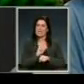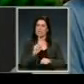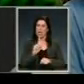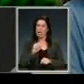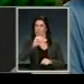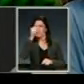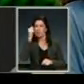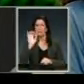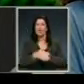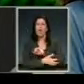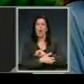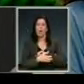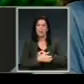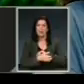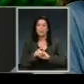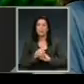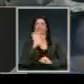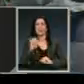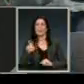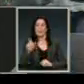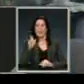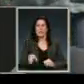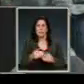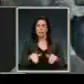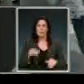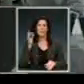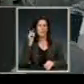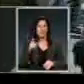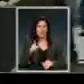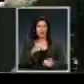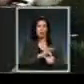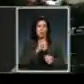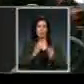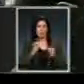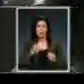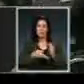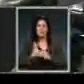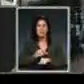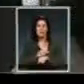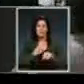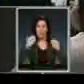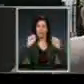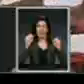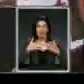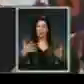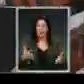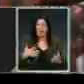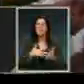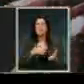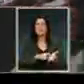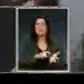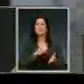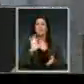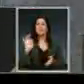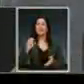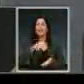ישר לאדם עם מוגבלות. סגית מור, דוקטור למשפטים, יצאה בזמן השביתה הגדולה לבדוק את הדרישה של מטה מאבק הנכים, וגם השוותה